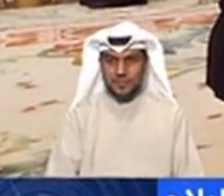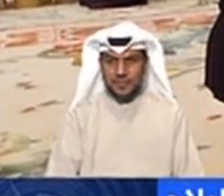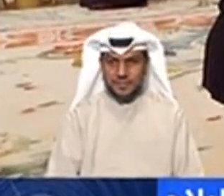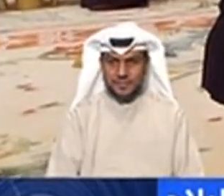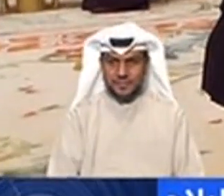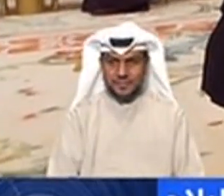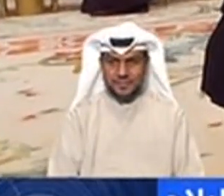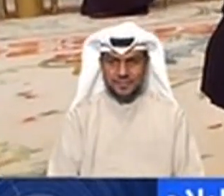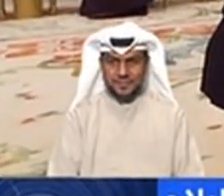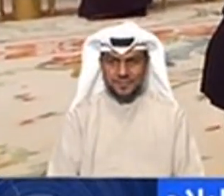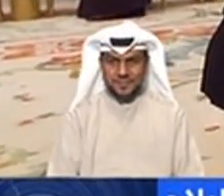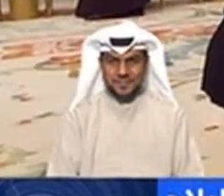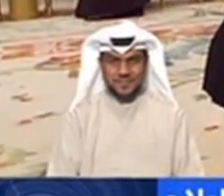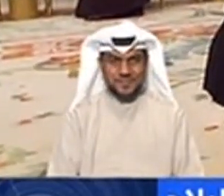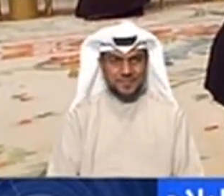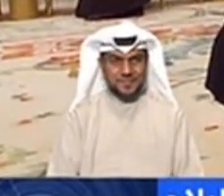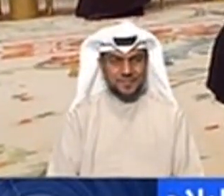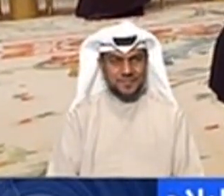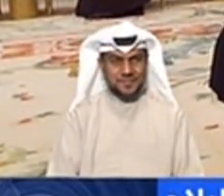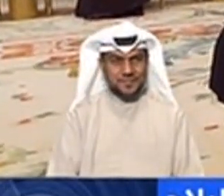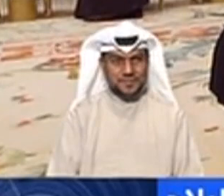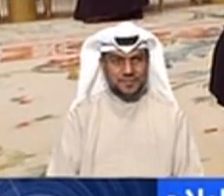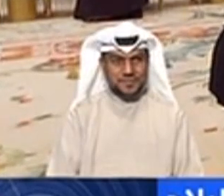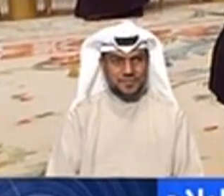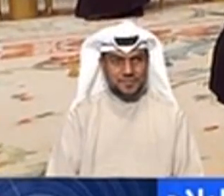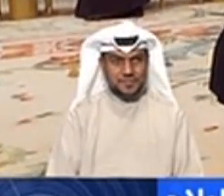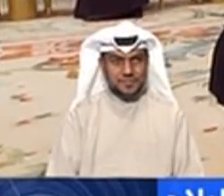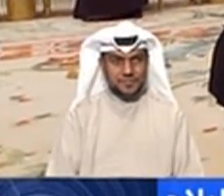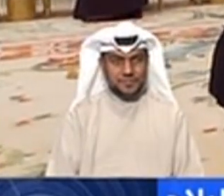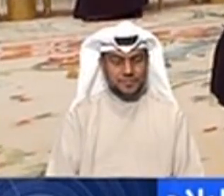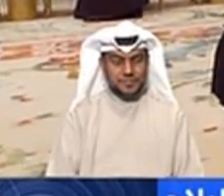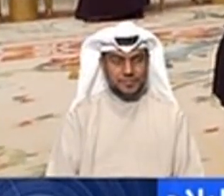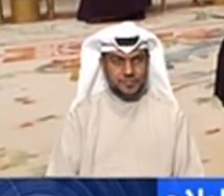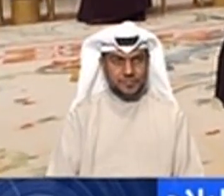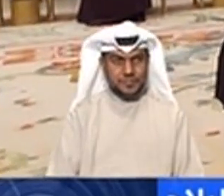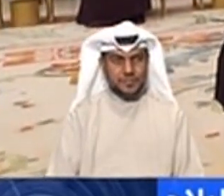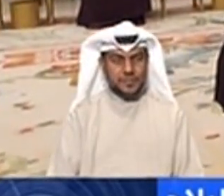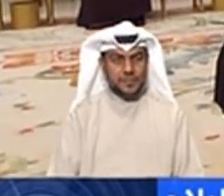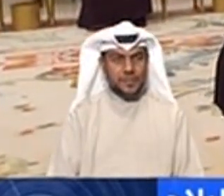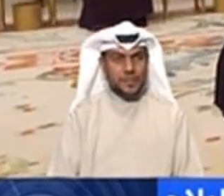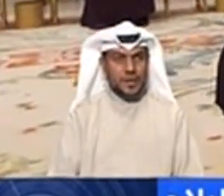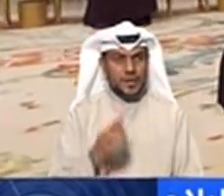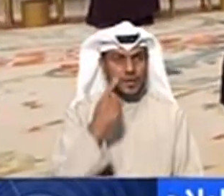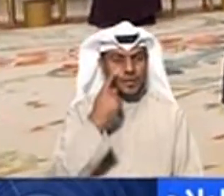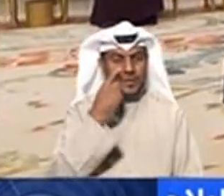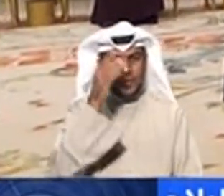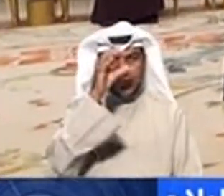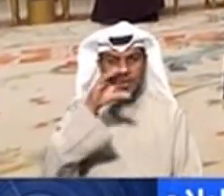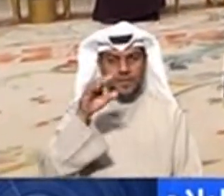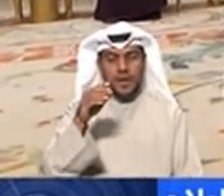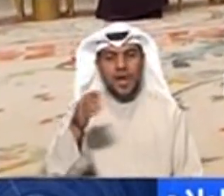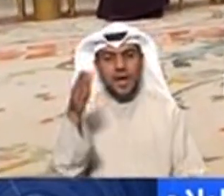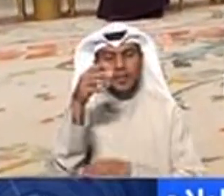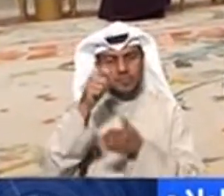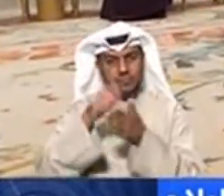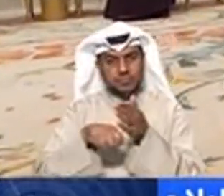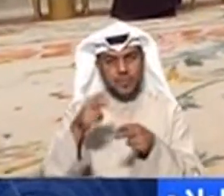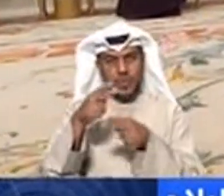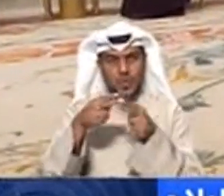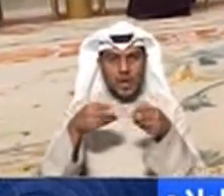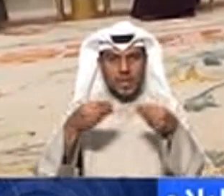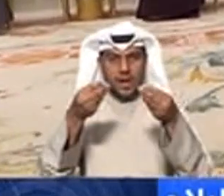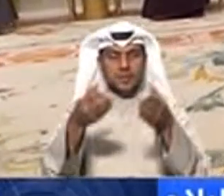صاحب السمو تسمح لي أن أقدم أوراق اعتمادي من الرئيس ساموفوزا إلى سموكم كسفير لدولة